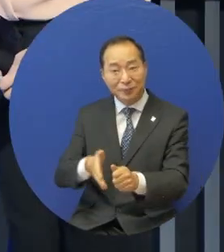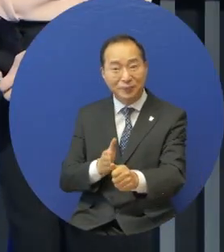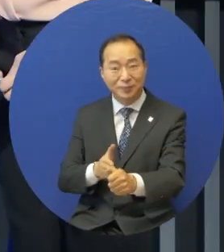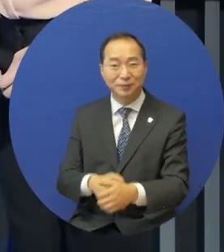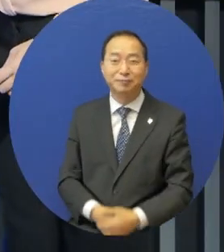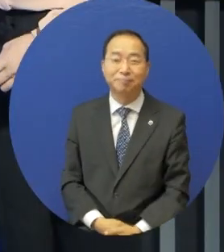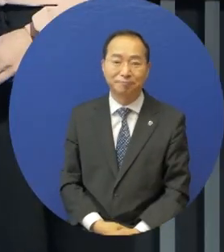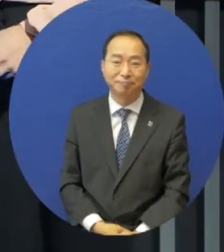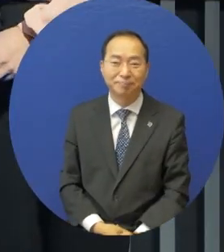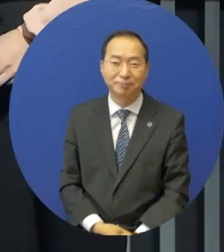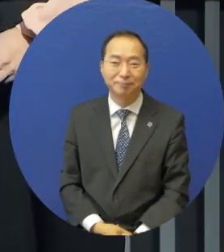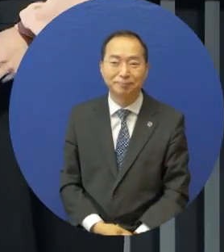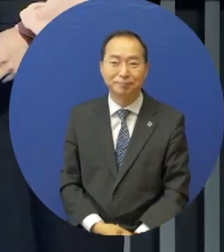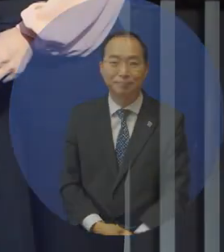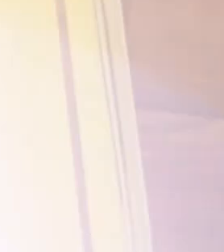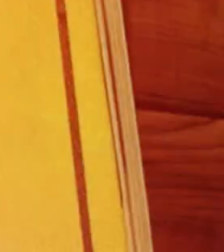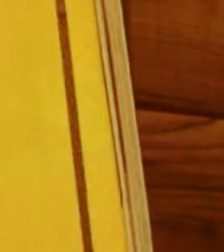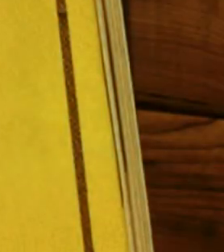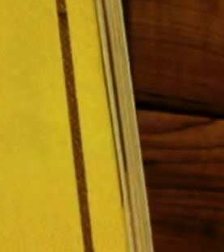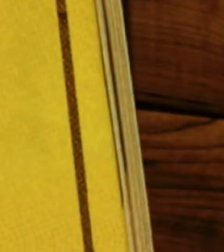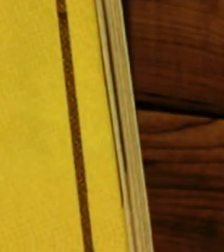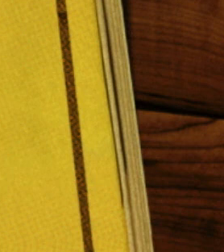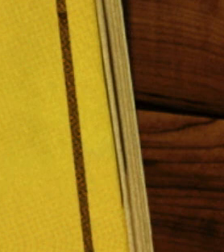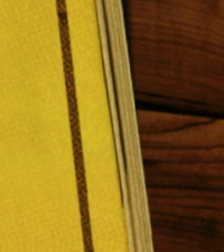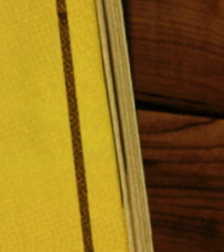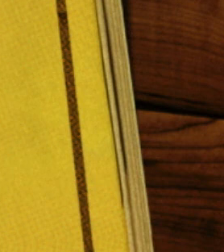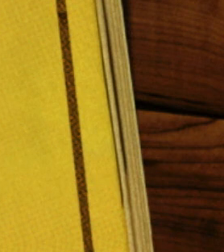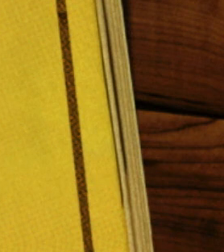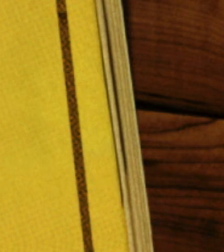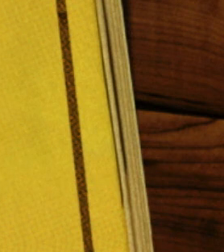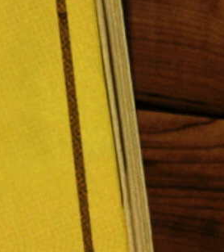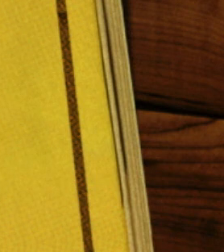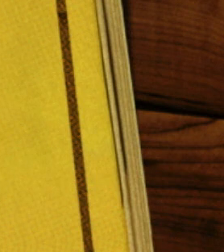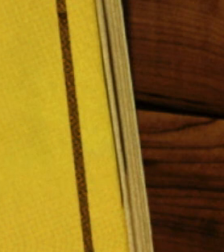잘 부탁드립니다. 네.